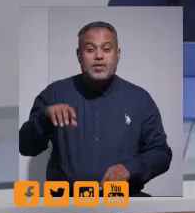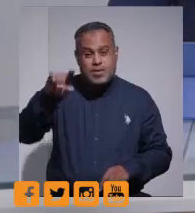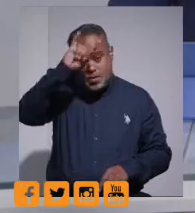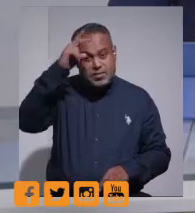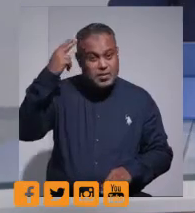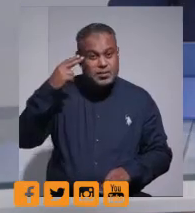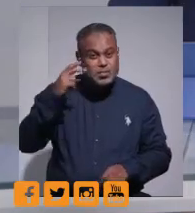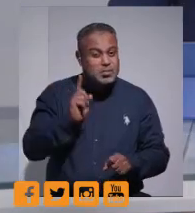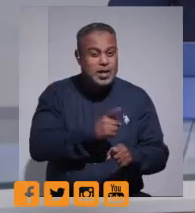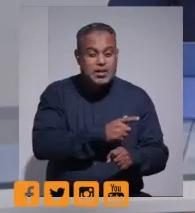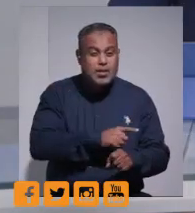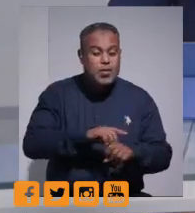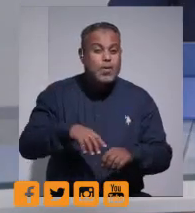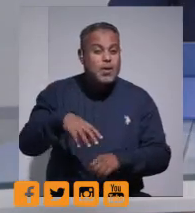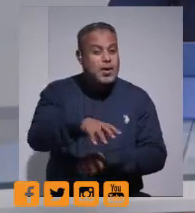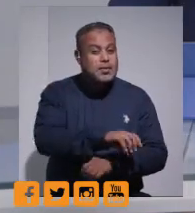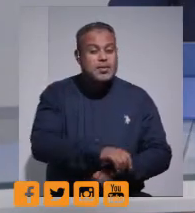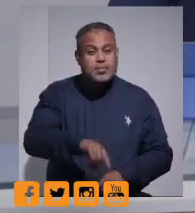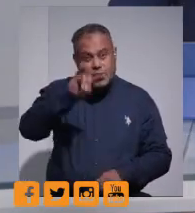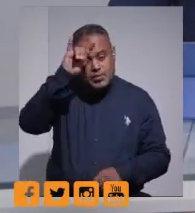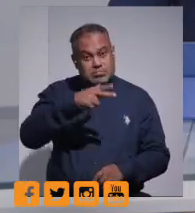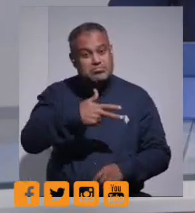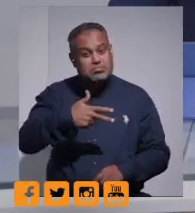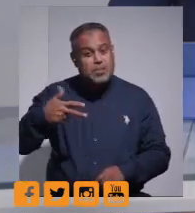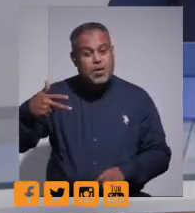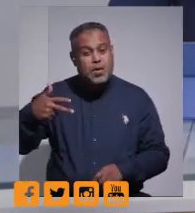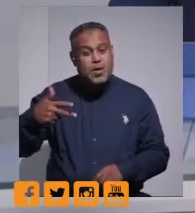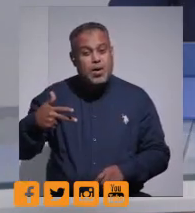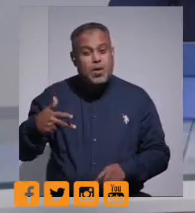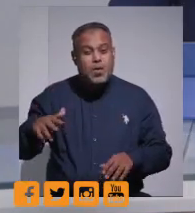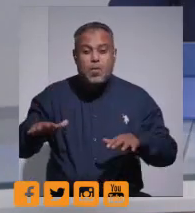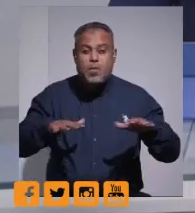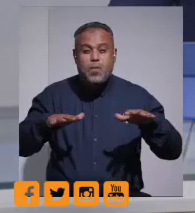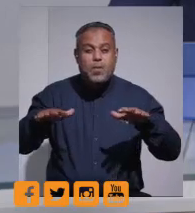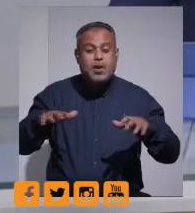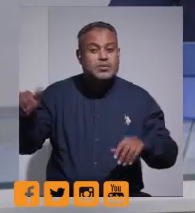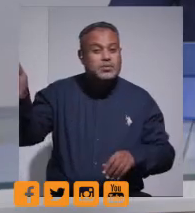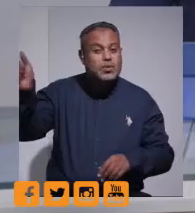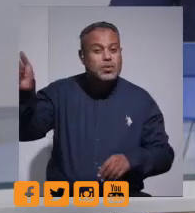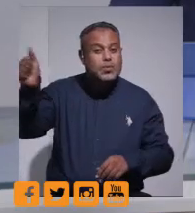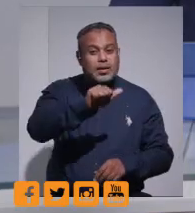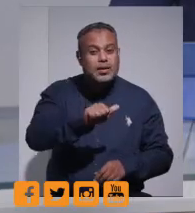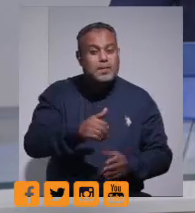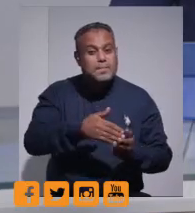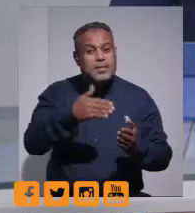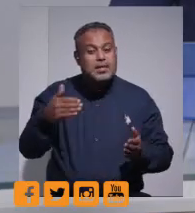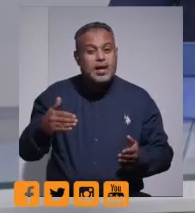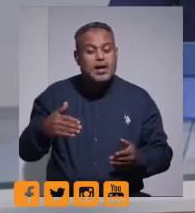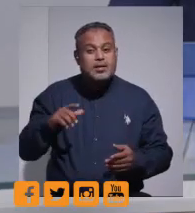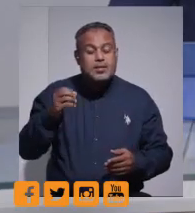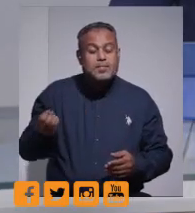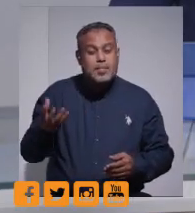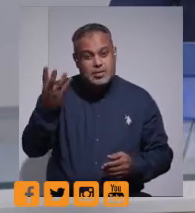وبقيه المحافظات الغربيه بحاله من عدم الاستقرار الجوي النصبي تبدا ذروتها مساء اليوم الاربعاء